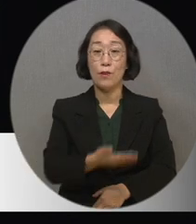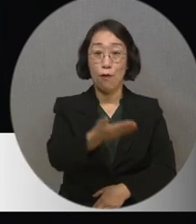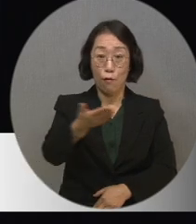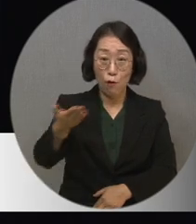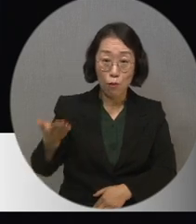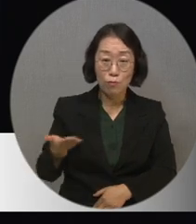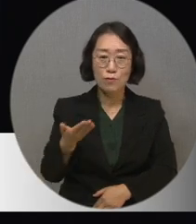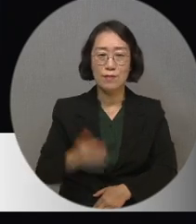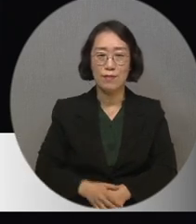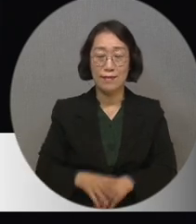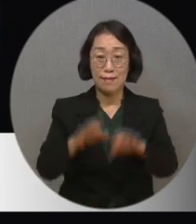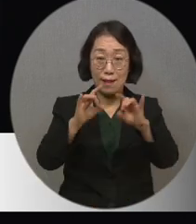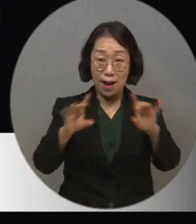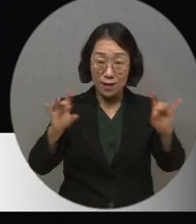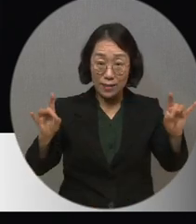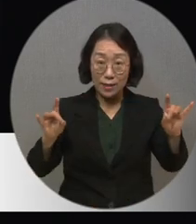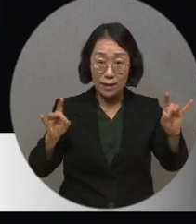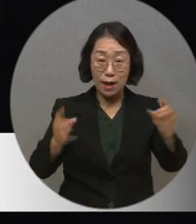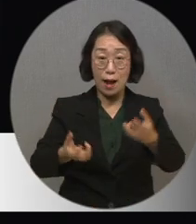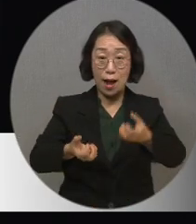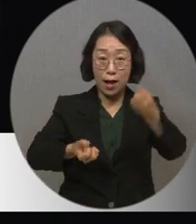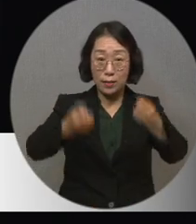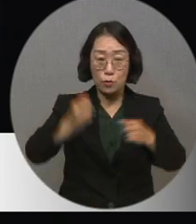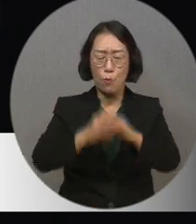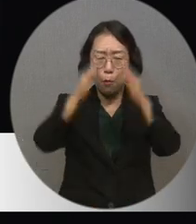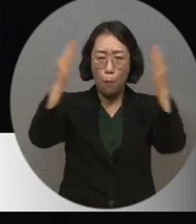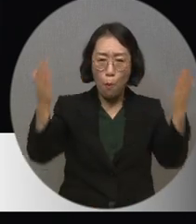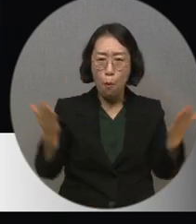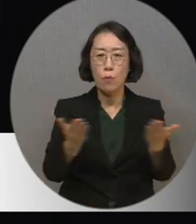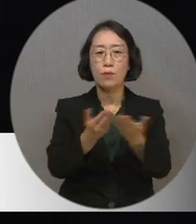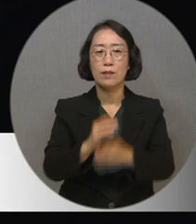충분히 우리 여러분들이 갖고 있는 모든